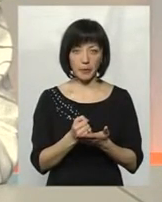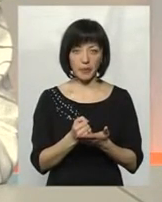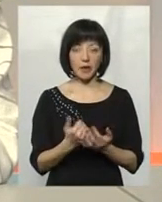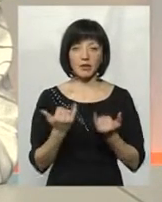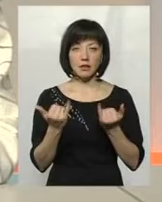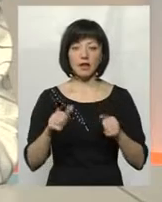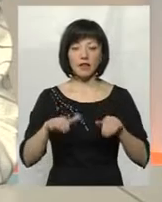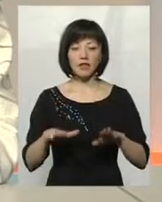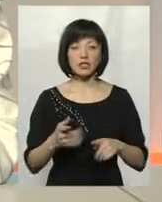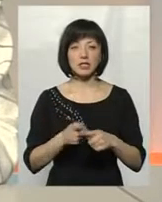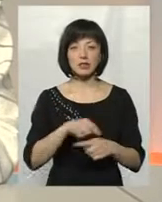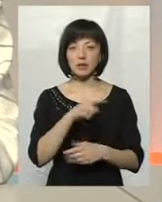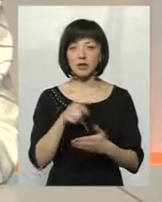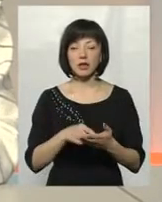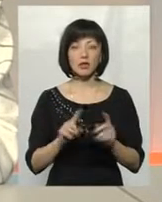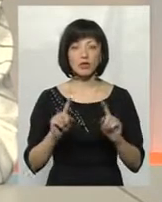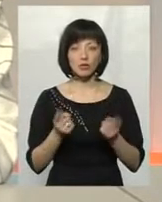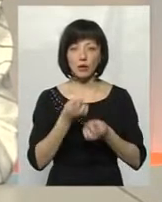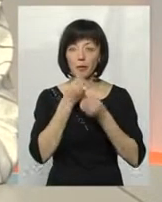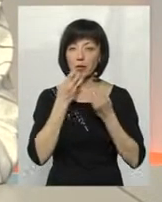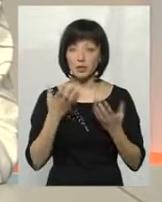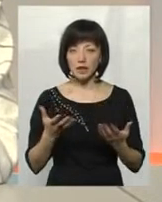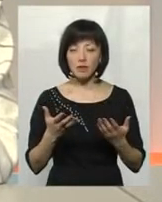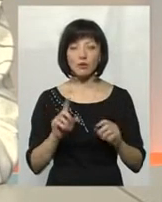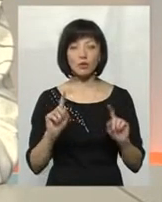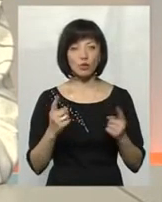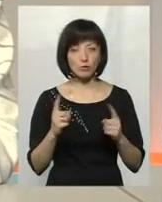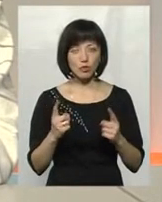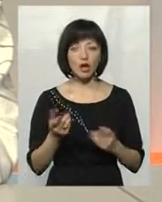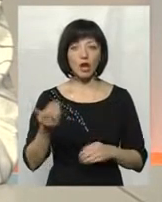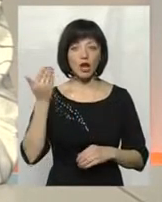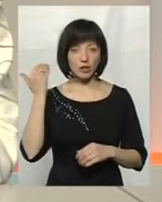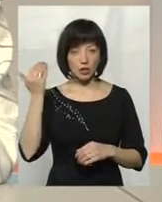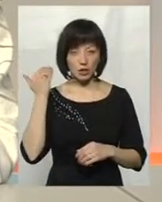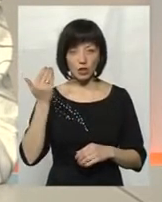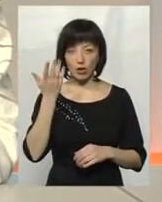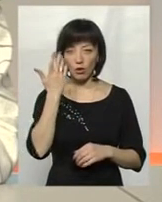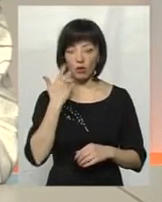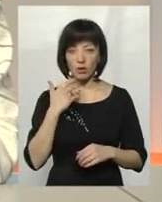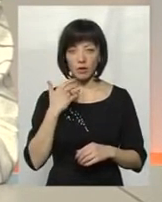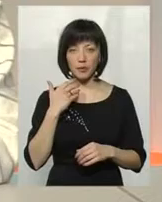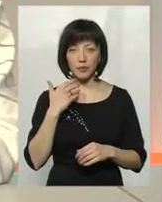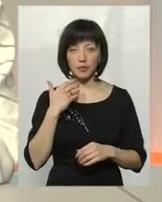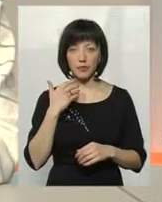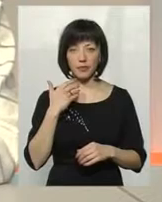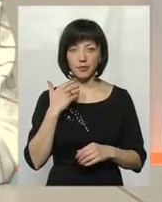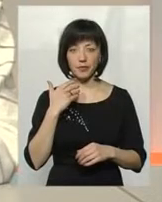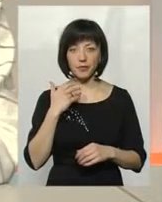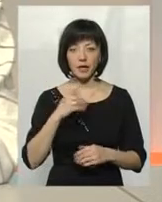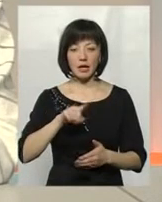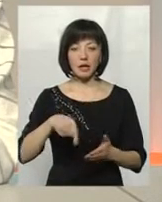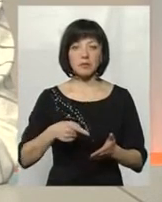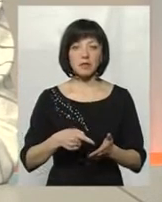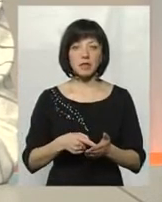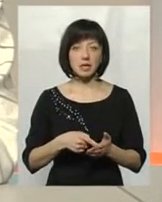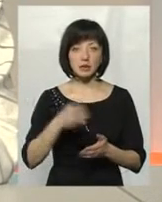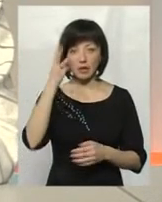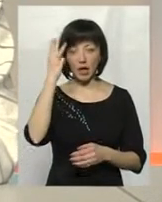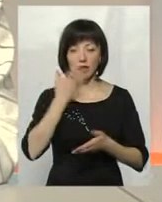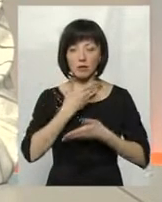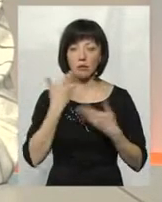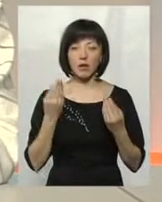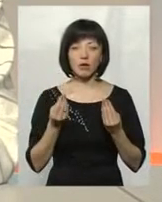для вирішення цих питань, це є дуже позитивно, тому що раніше, ну, коли місто не мало грошей, аби